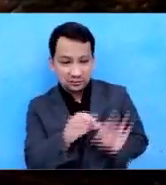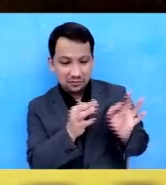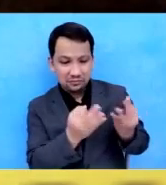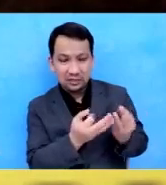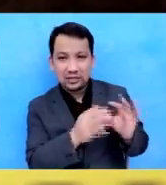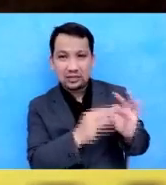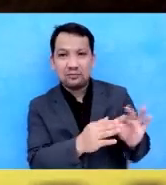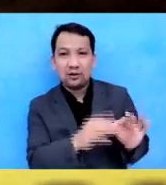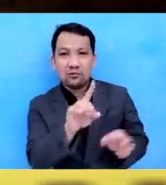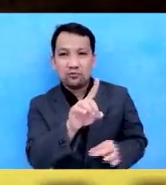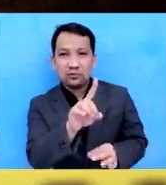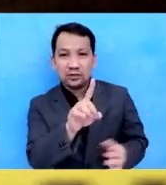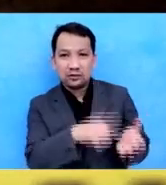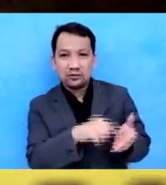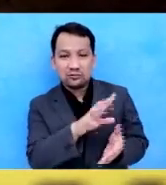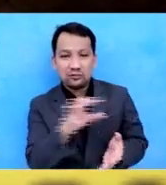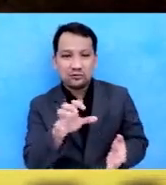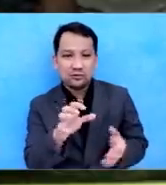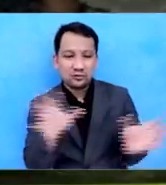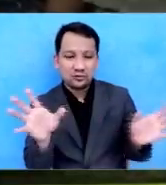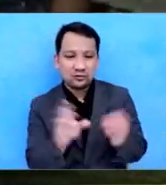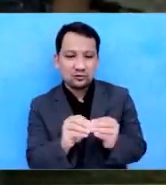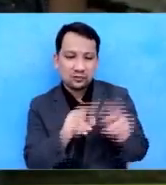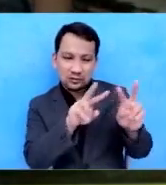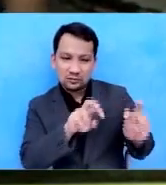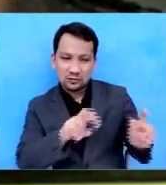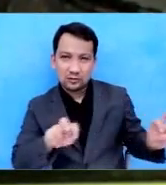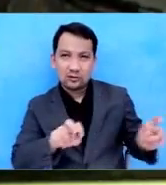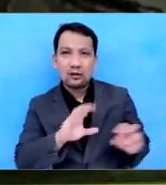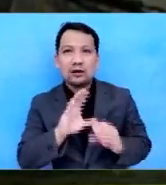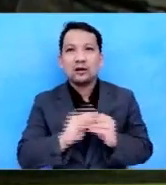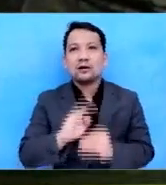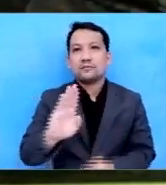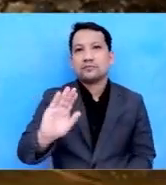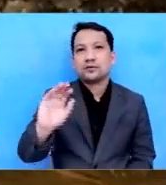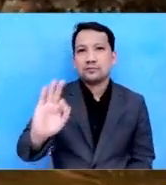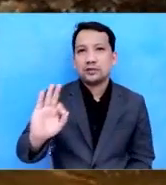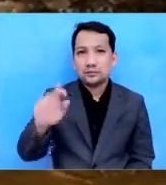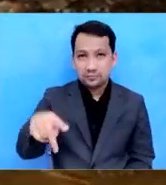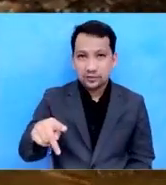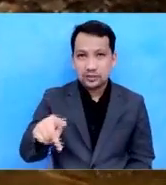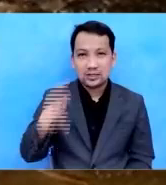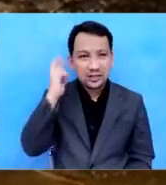halaga ng pinsala. Patuloy pa ang imbestigasyon ng BFP sa sanhi ng